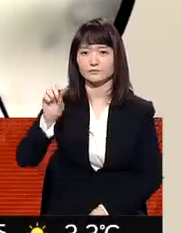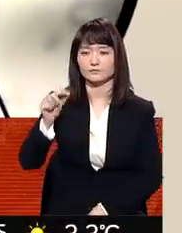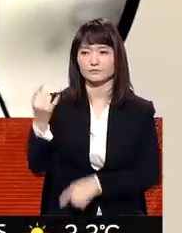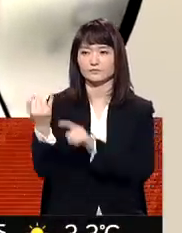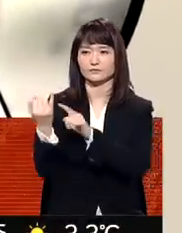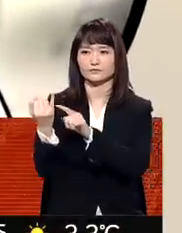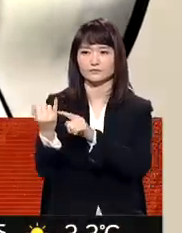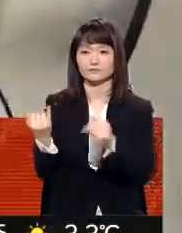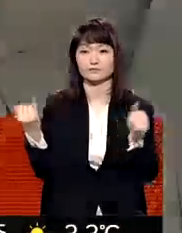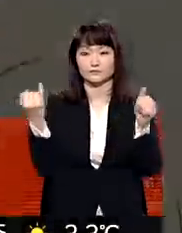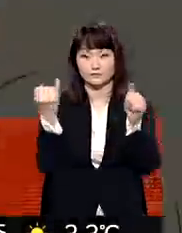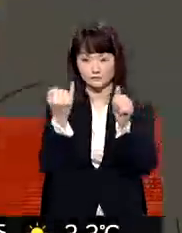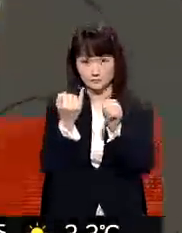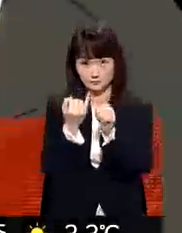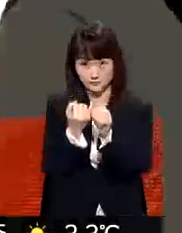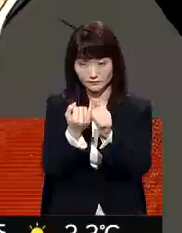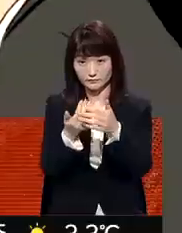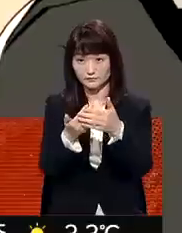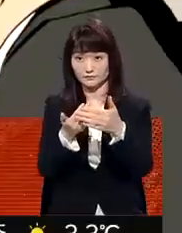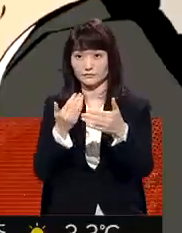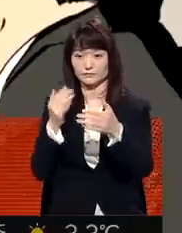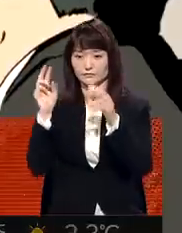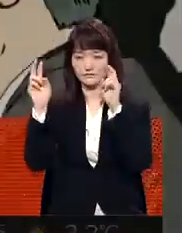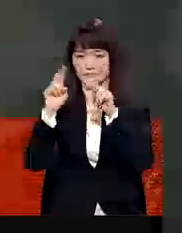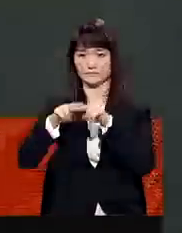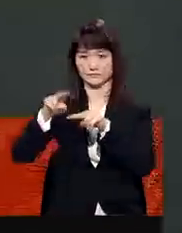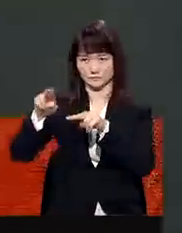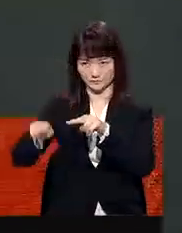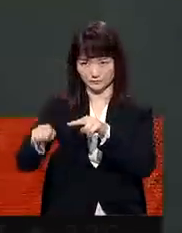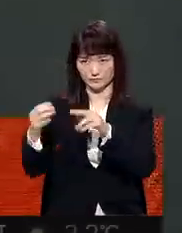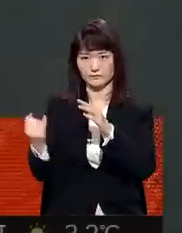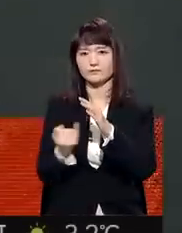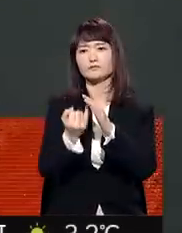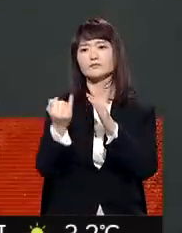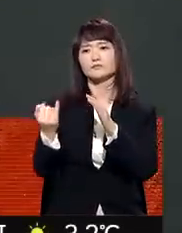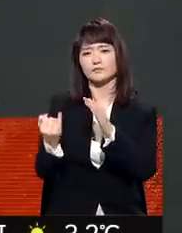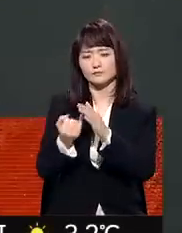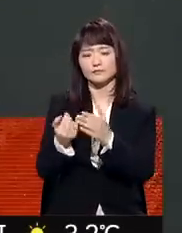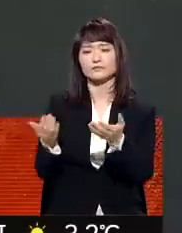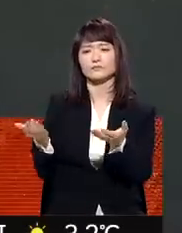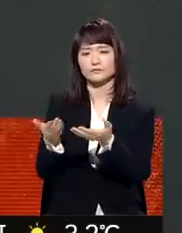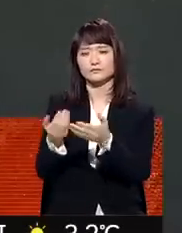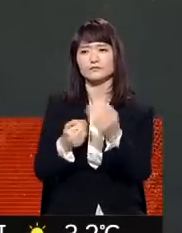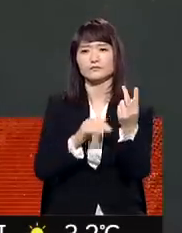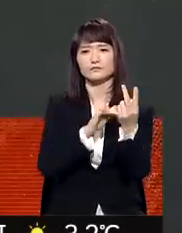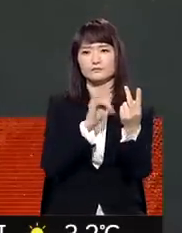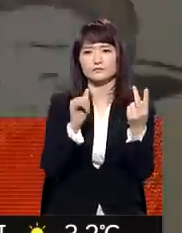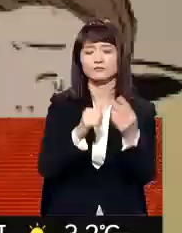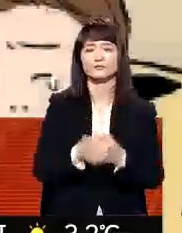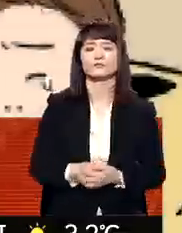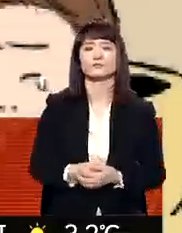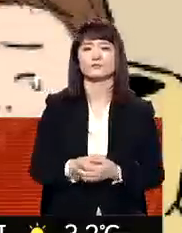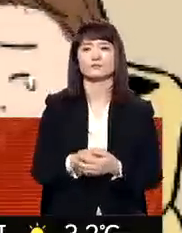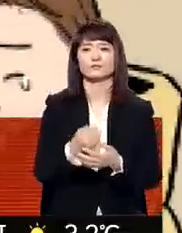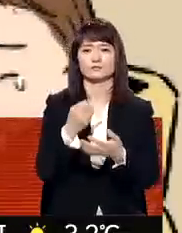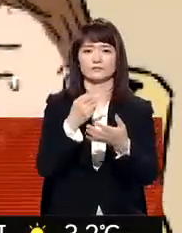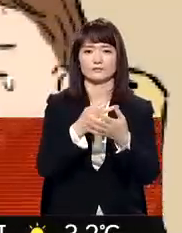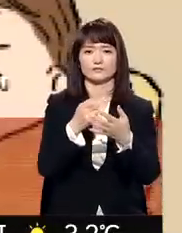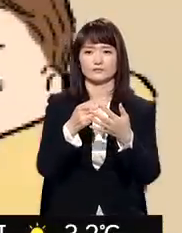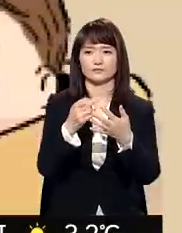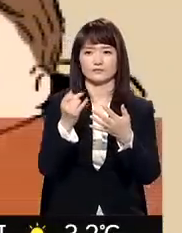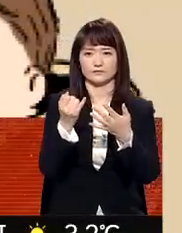결혼 직전에 직장에 그만뒀고요이 그 이후에 결혼 생활 내내 전업주부로 지냈습니다 두 사람 사이에는 2남 1녀 이렇게 세 아이가